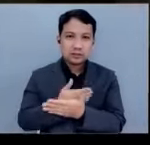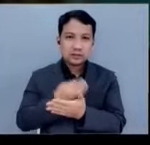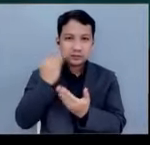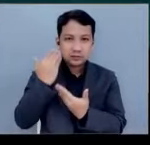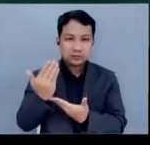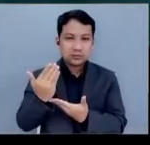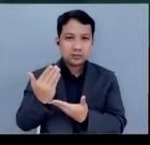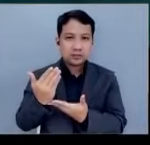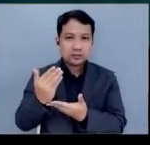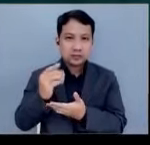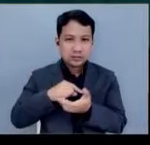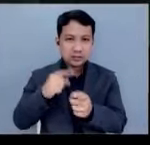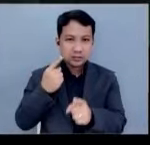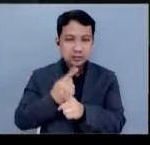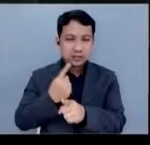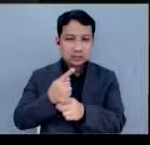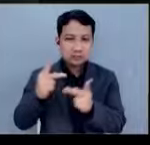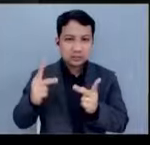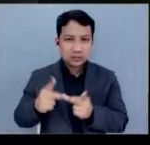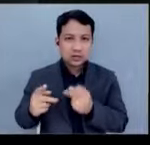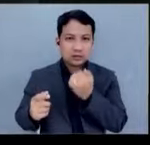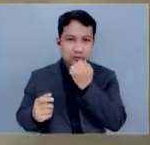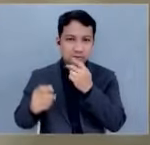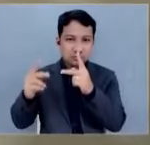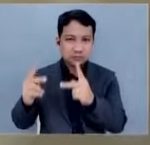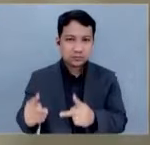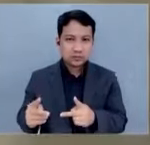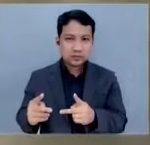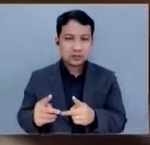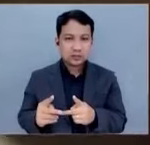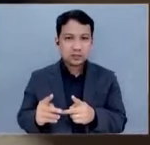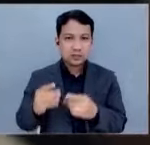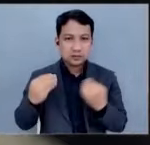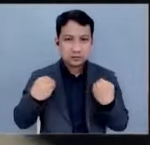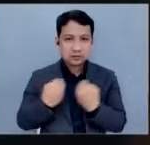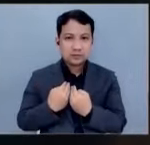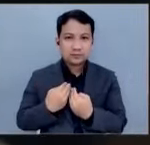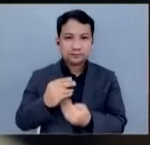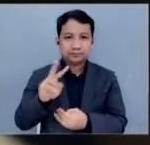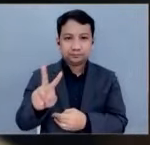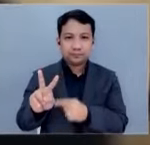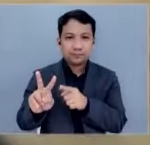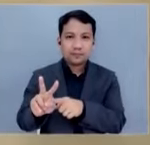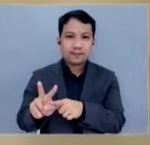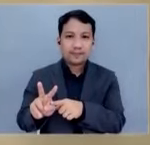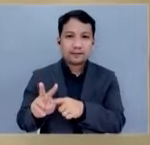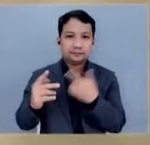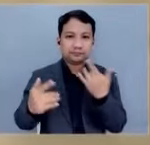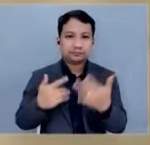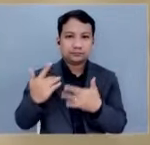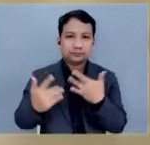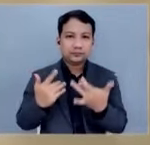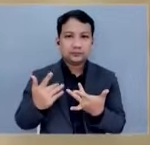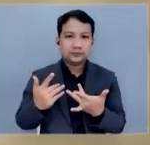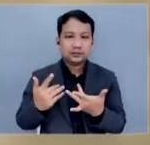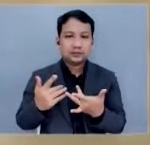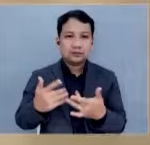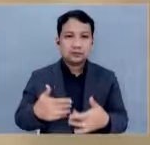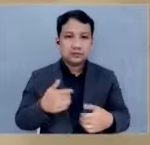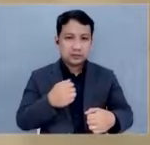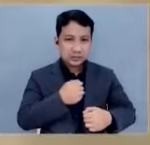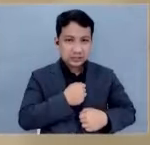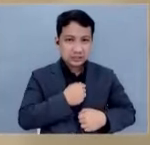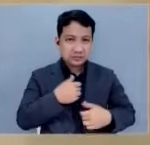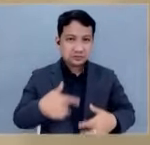Right Place, Wrong Person. Ang isa pang BTS member namang si V, mukhang na-enjoy ang kanyang buhay militar.